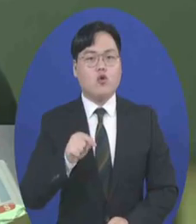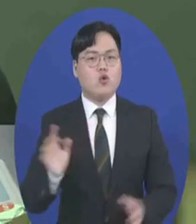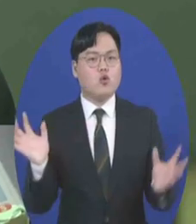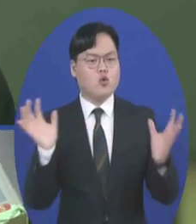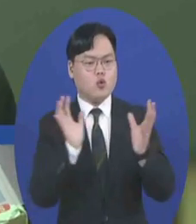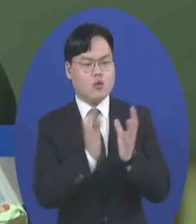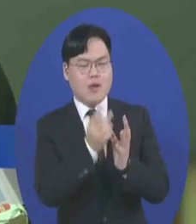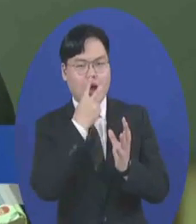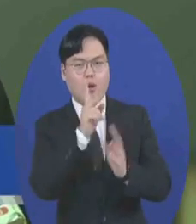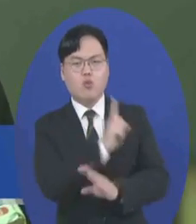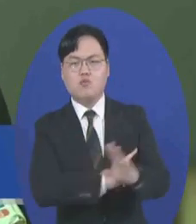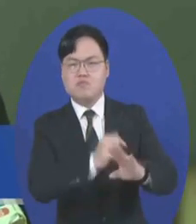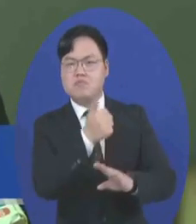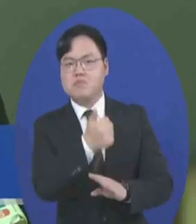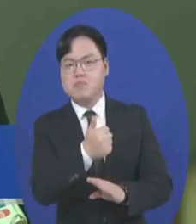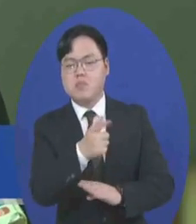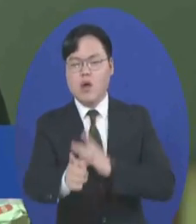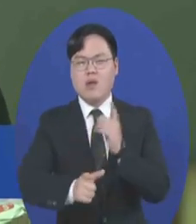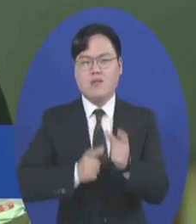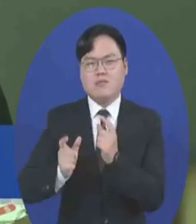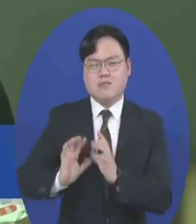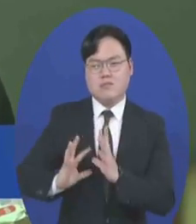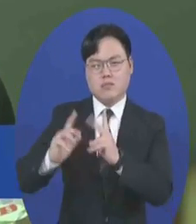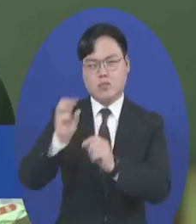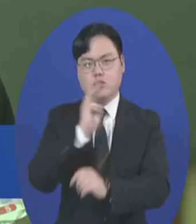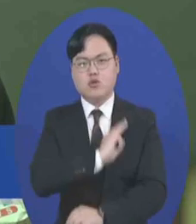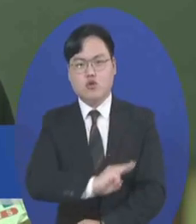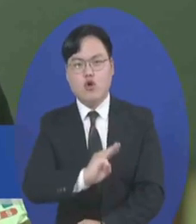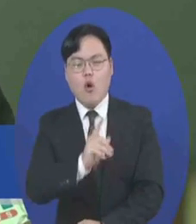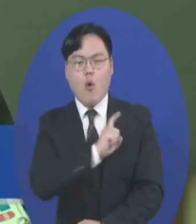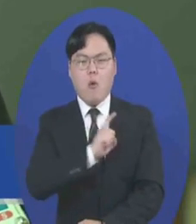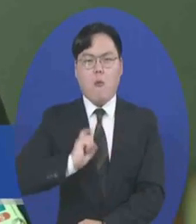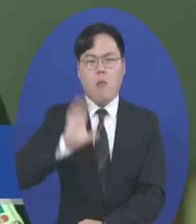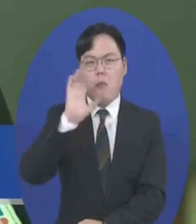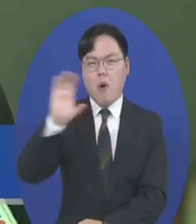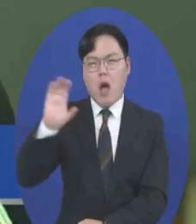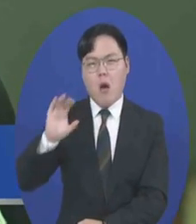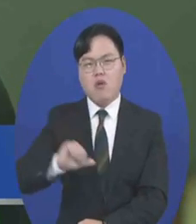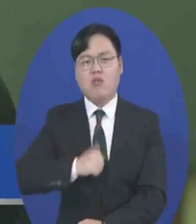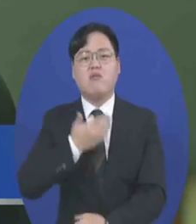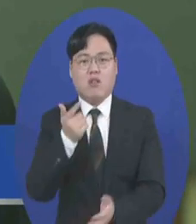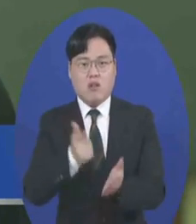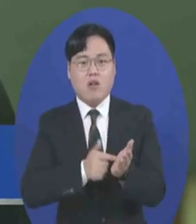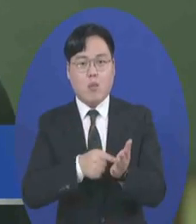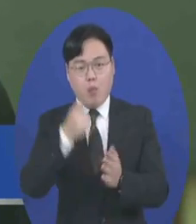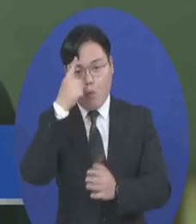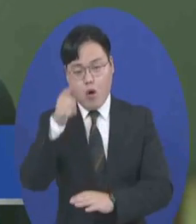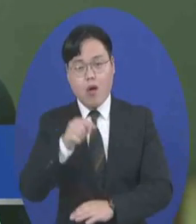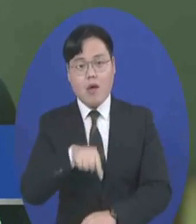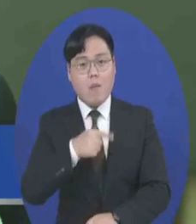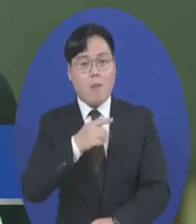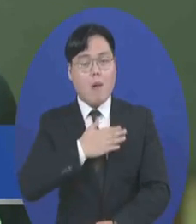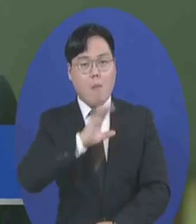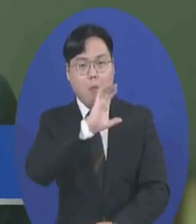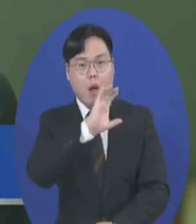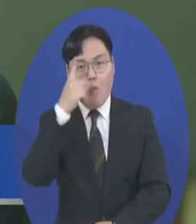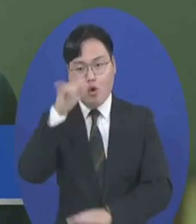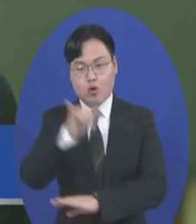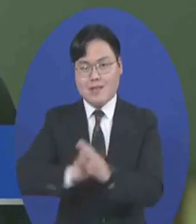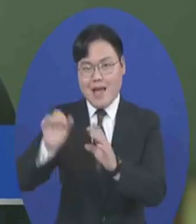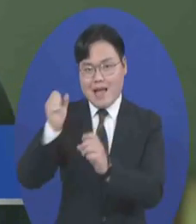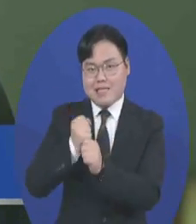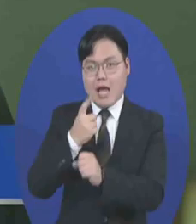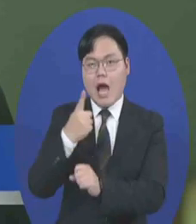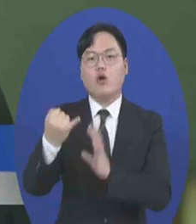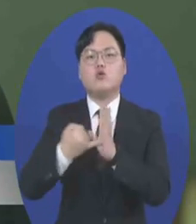Өнөөдрийн уулзалт маш үр дүнтэй байлаа. Эдийн засгаа сэргээхийн тулд хувийн хвшлийнхний оролцоог нэмэгдүүлэх чухал. Манай байгууллагын хувьд Монголд ажиллаад 16 жил болж